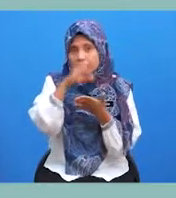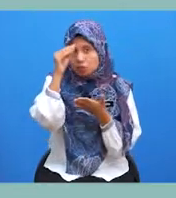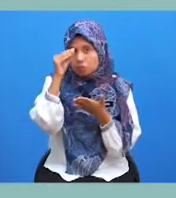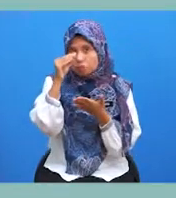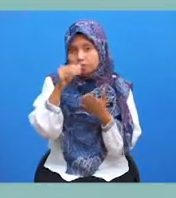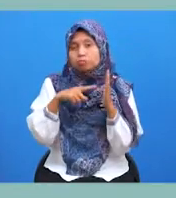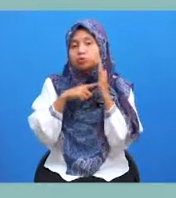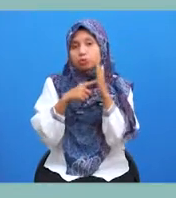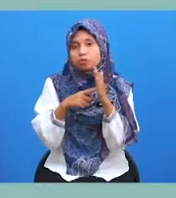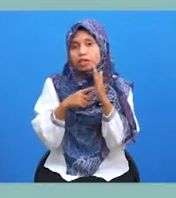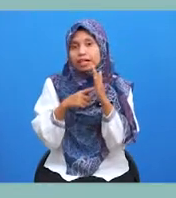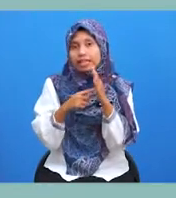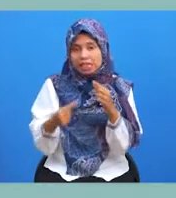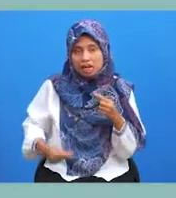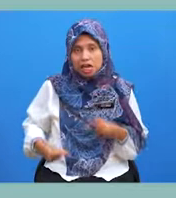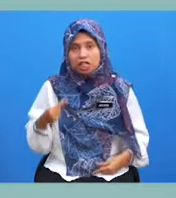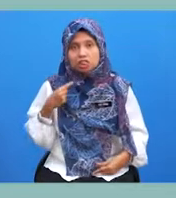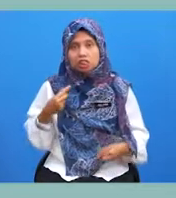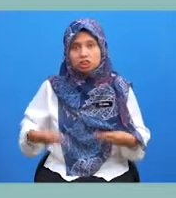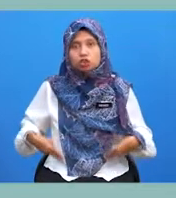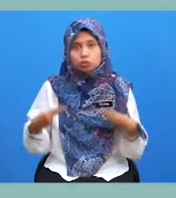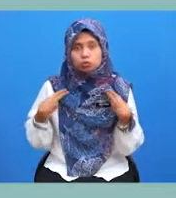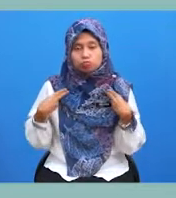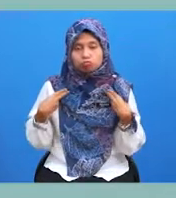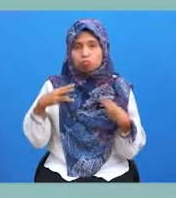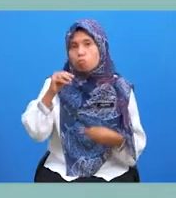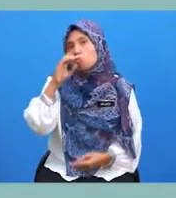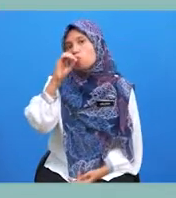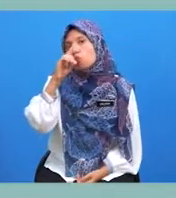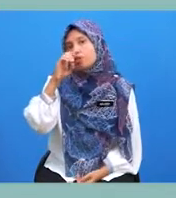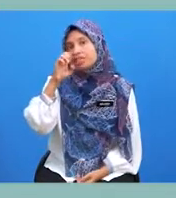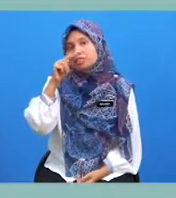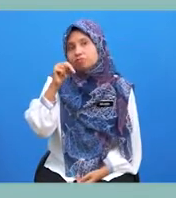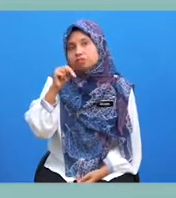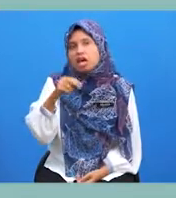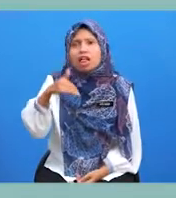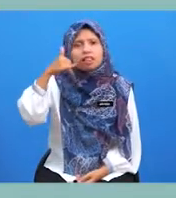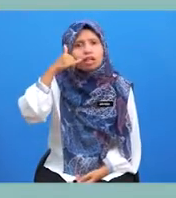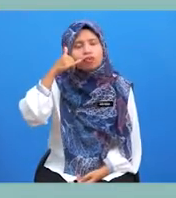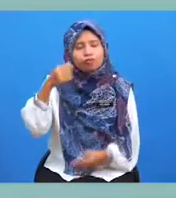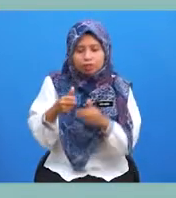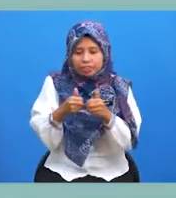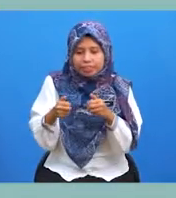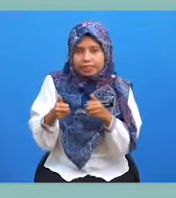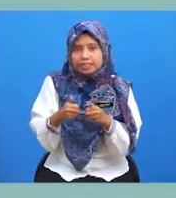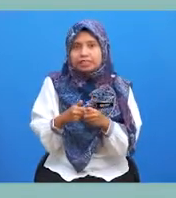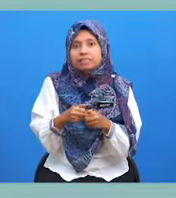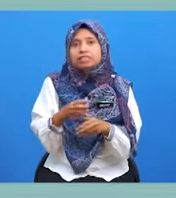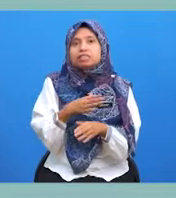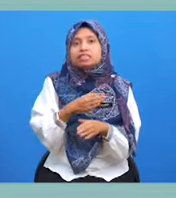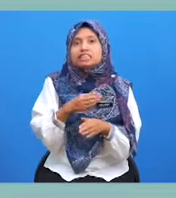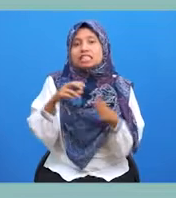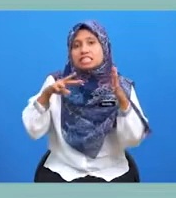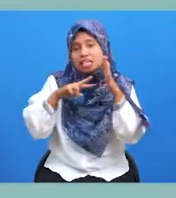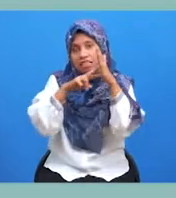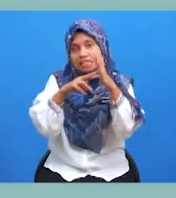maklumat menunjukkan gaya hidup moden. Telefon mudah alih, satelit